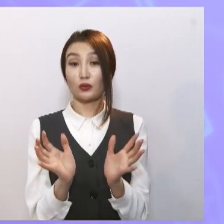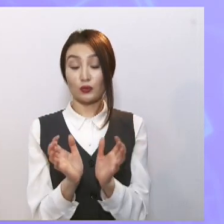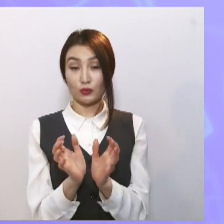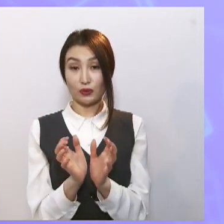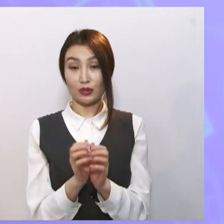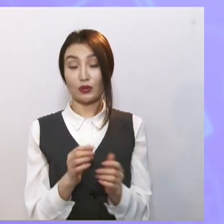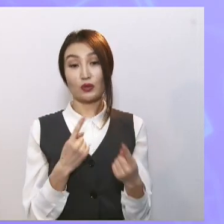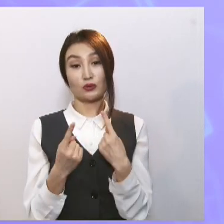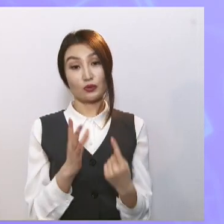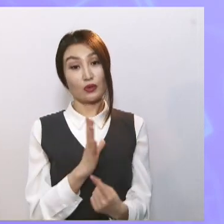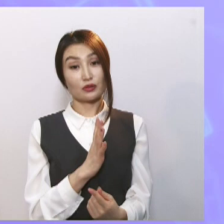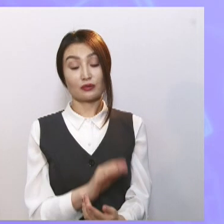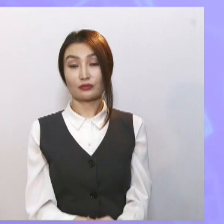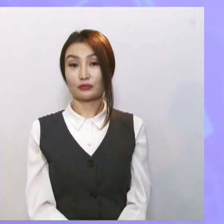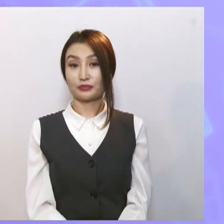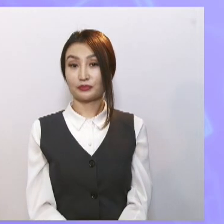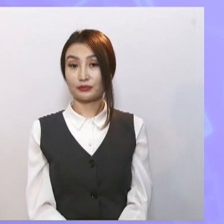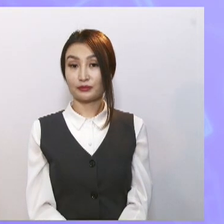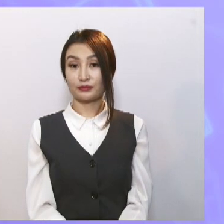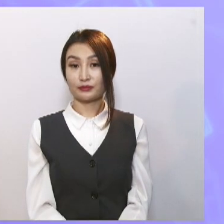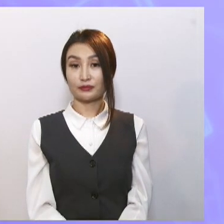жөнүндө сүйлөштүк.